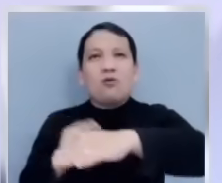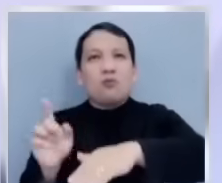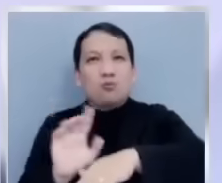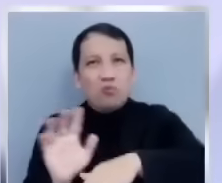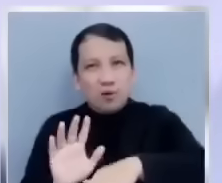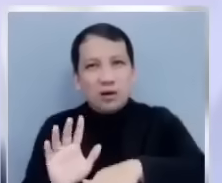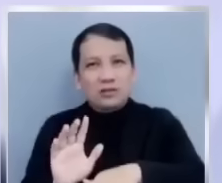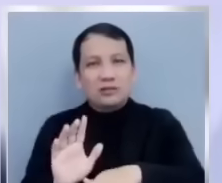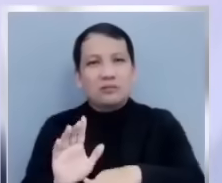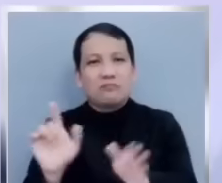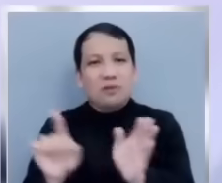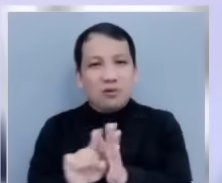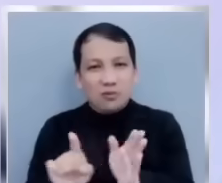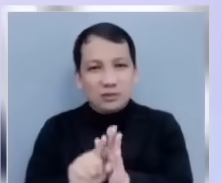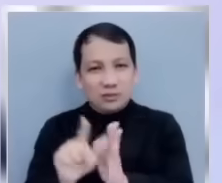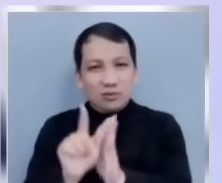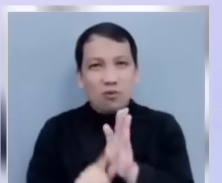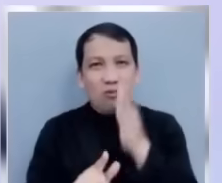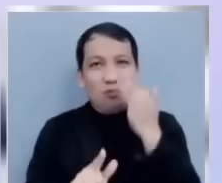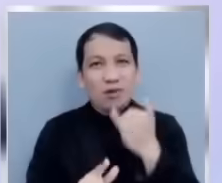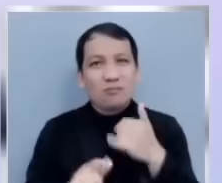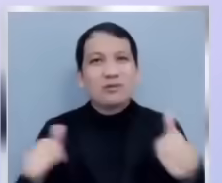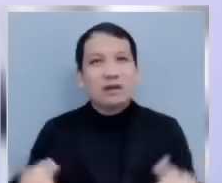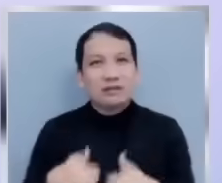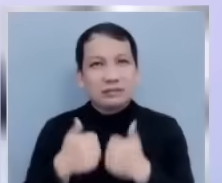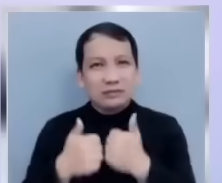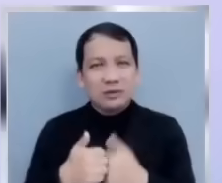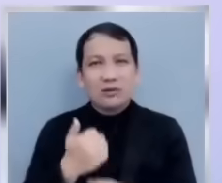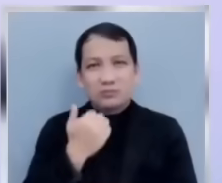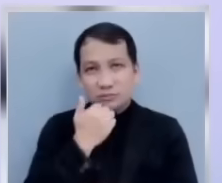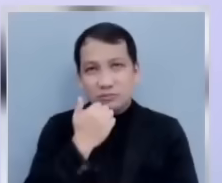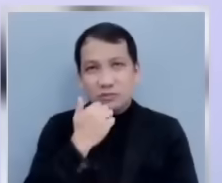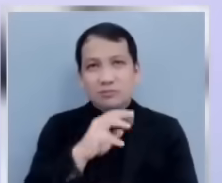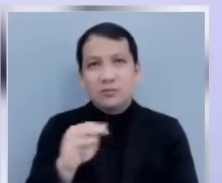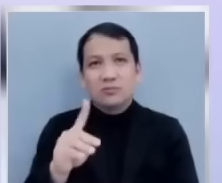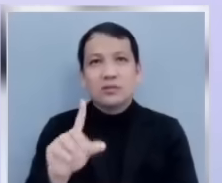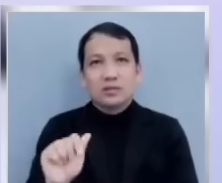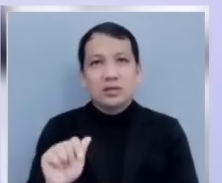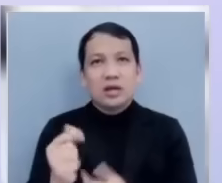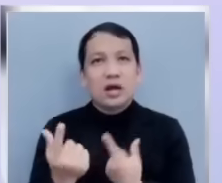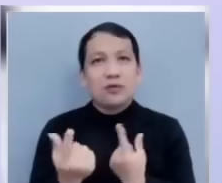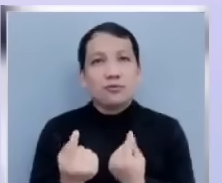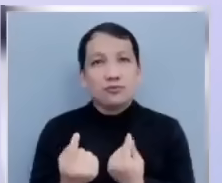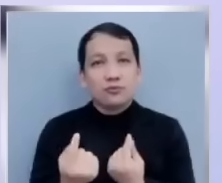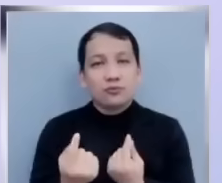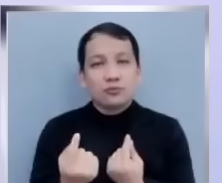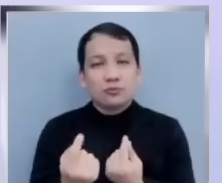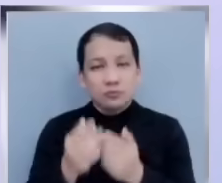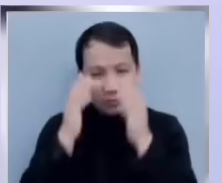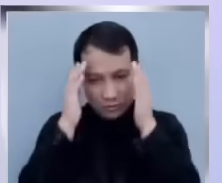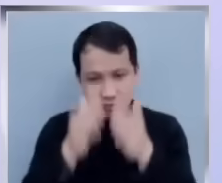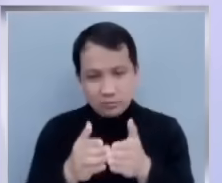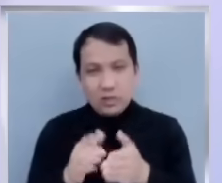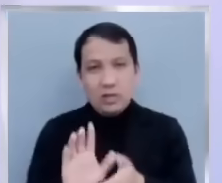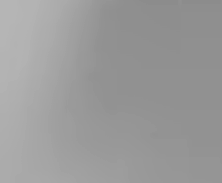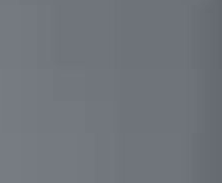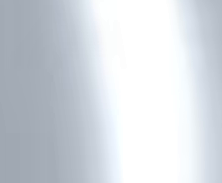labag din daw sa batas trapiko ayon po sa MMDA. Ang hakbang para tugunan yan, tinutukan ni Tina Pangaliban